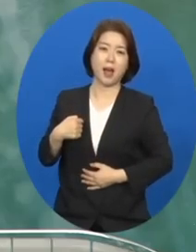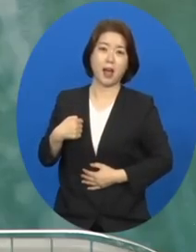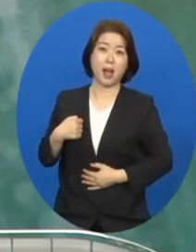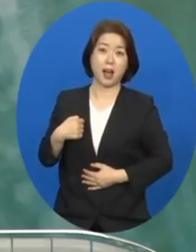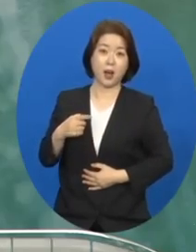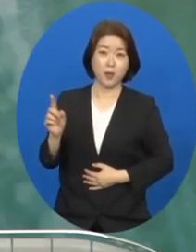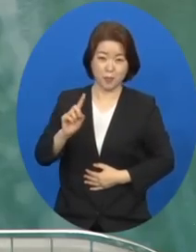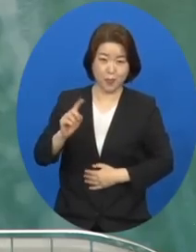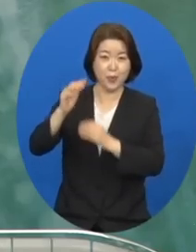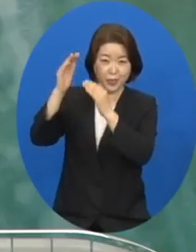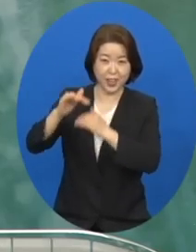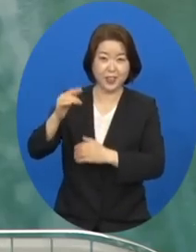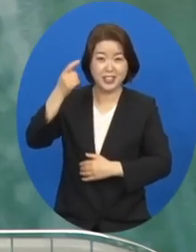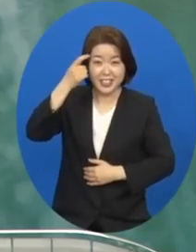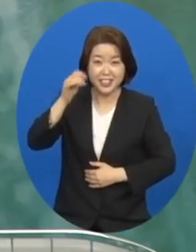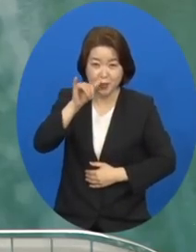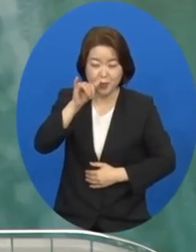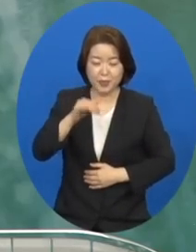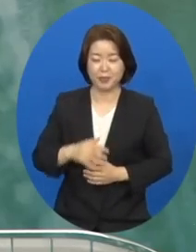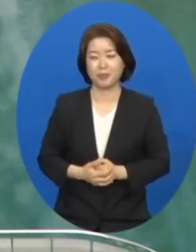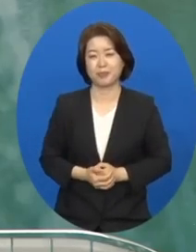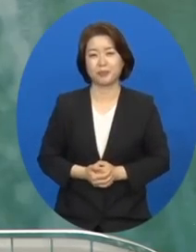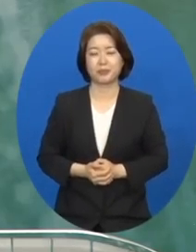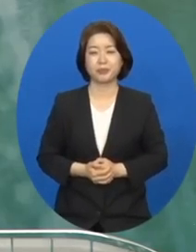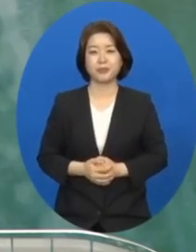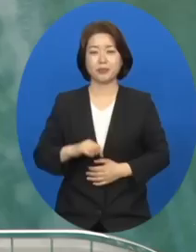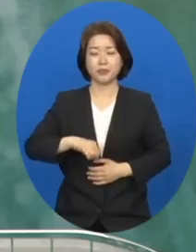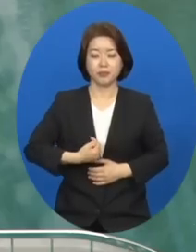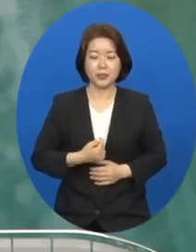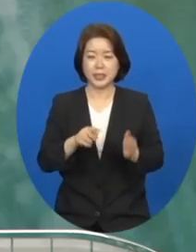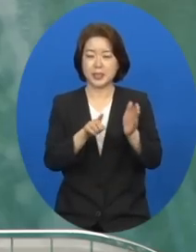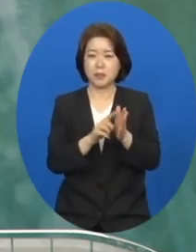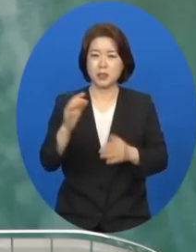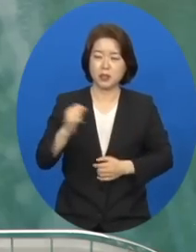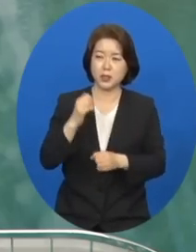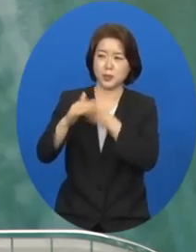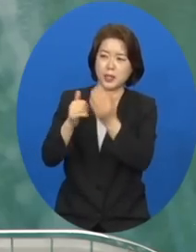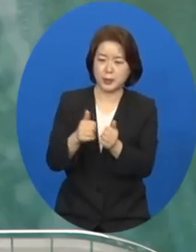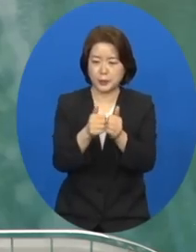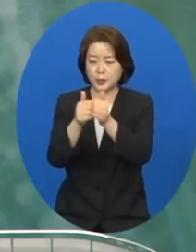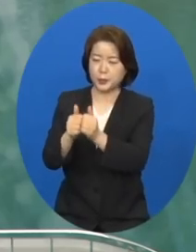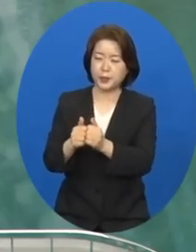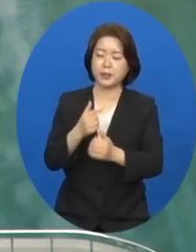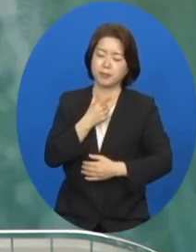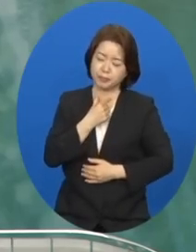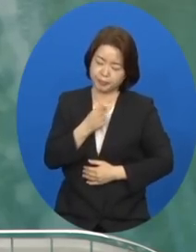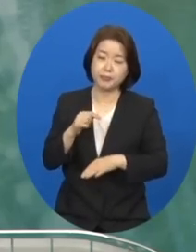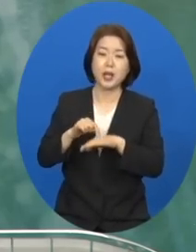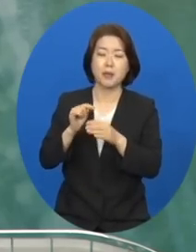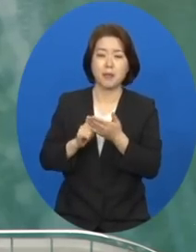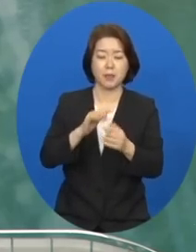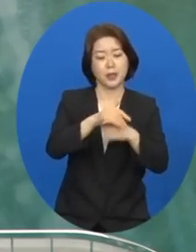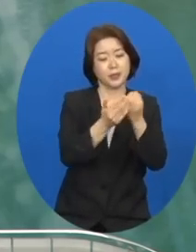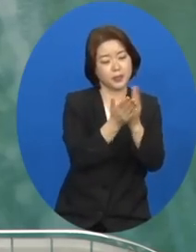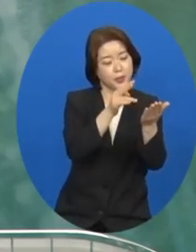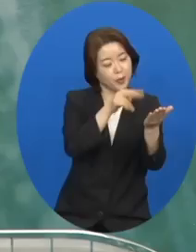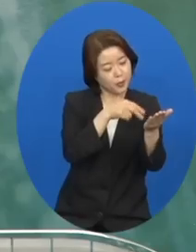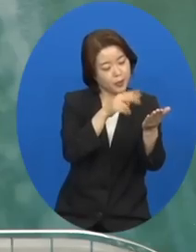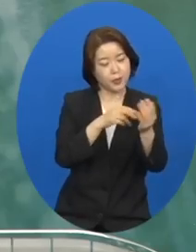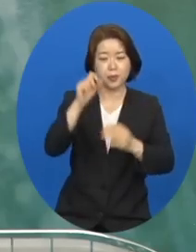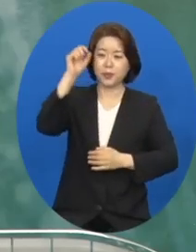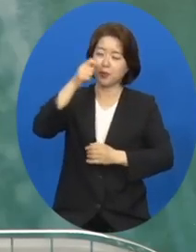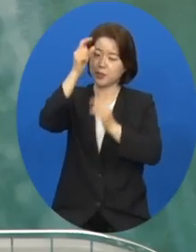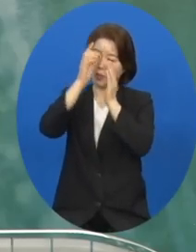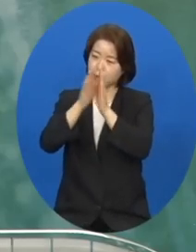가시죠 어떤 내용일지 자기가 믿음을 갖고 하나님과 동행하고 싶은 마음에 성경도 읽고 새벽기도 또